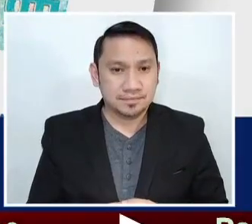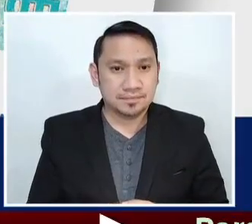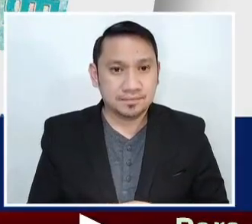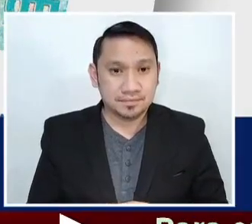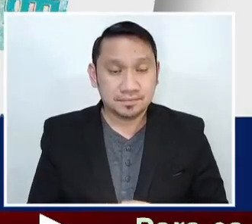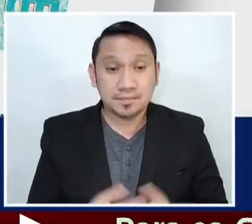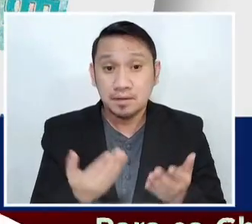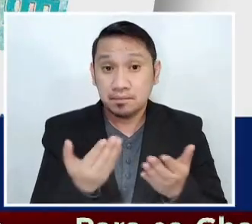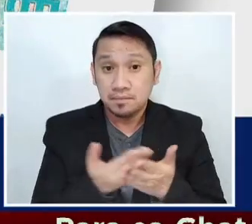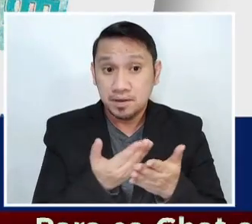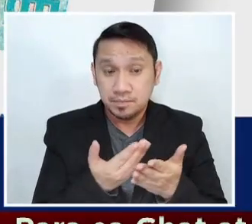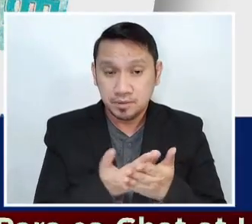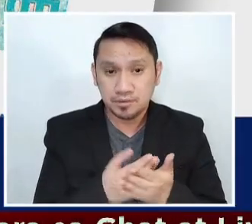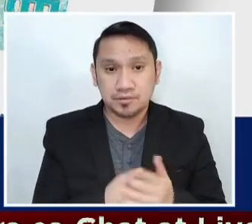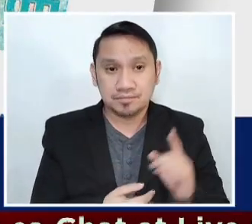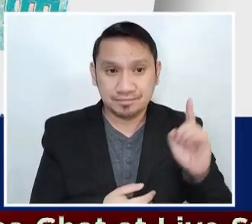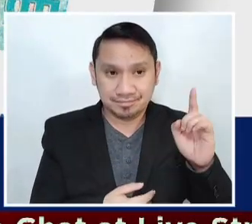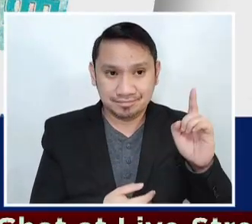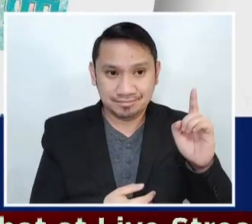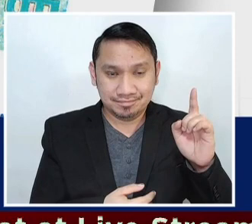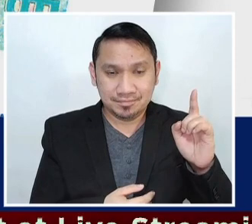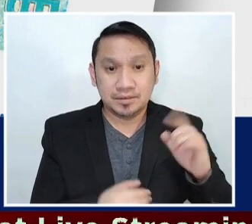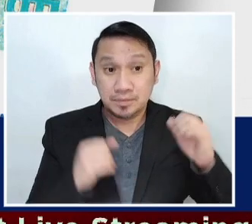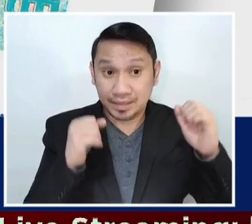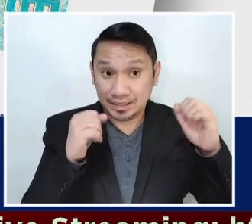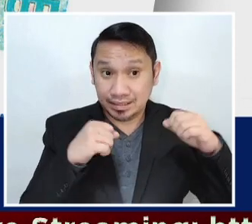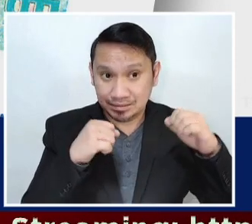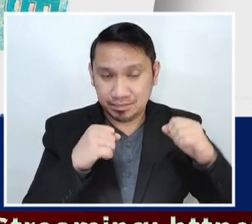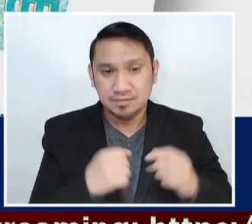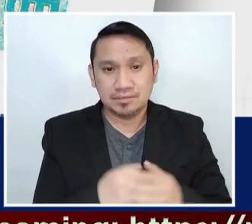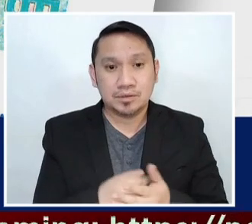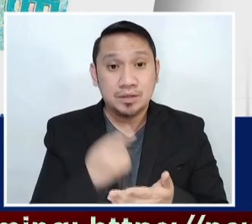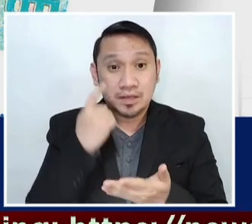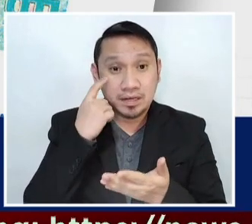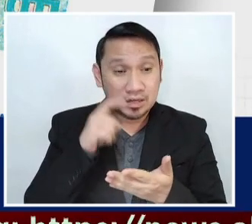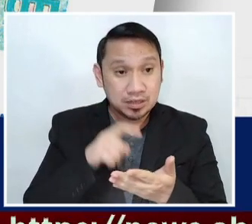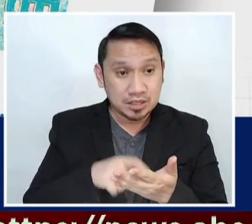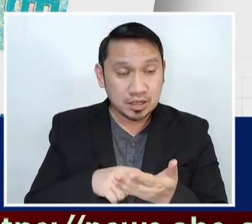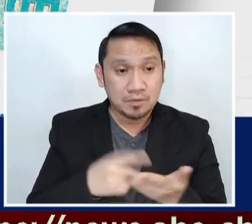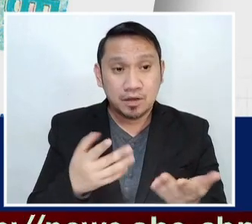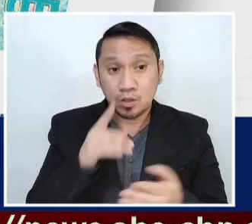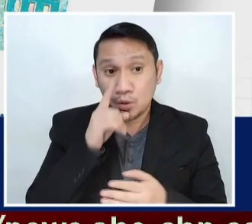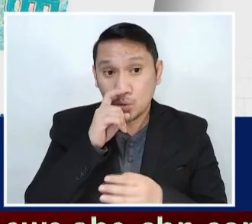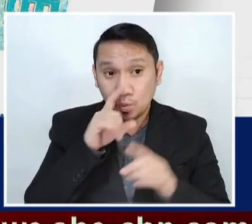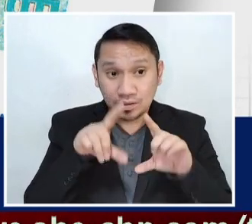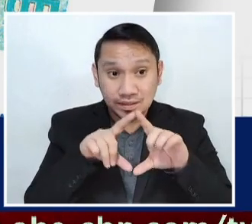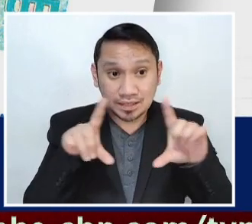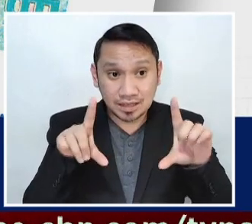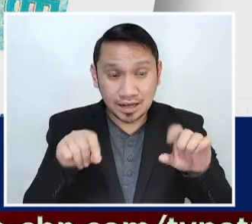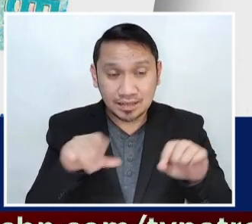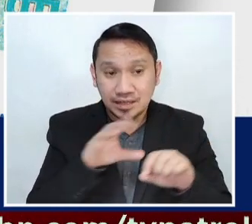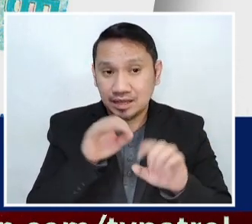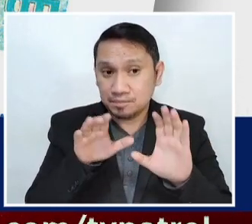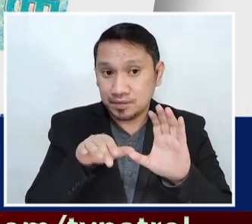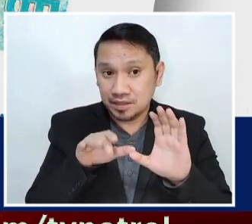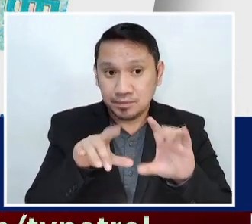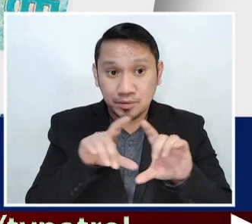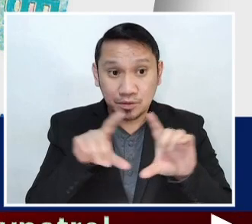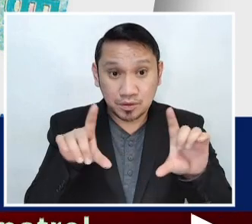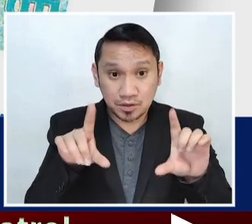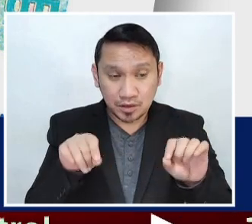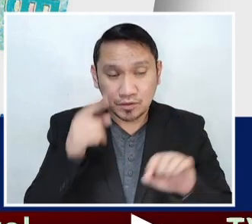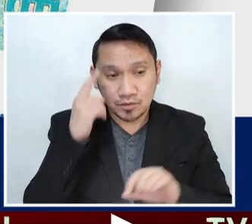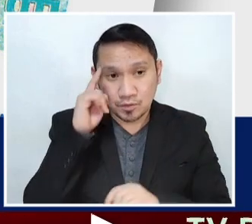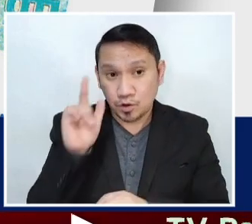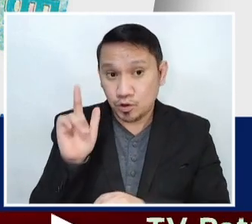Sa pinakabagong joint memorandum ng DTI, kikilalanin na ang senior citizen card at PWD card para sa 20%